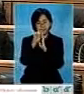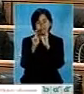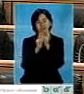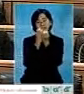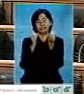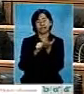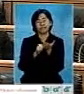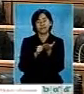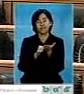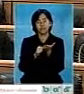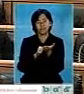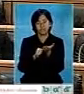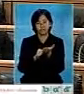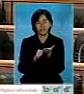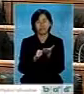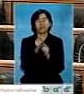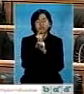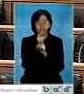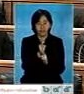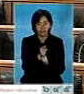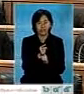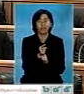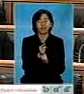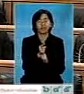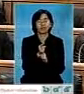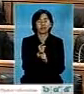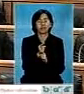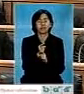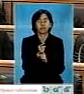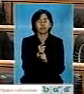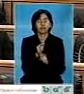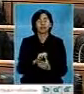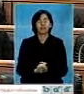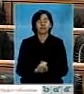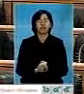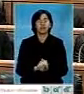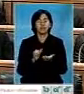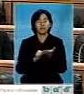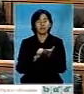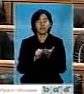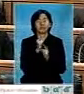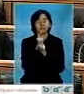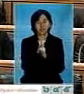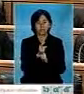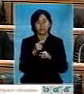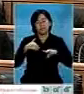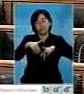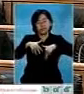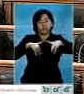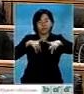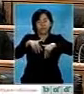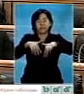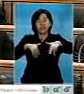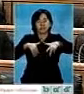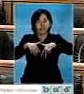ขรัฐธรรมนูญให้เป็นไปตามเจตนารมณ์และให้เป็นไปตามความต้องการของพี่น้องประชาช